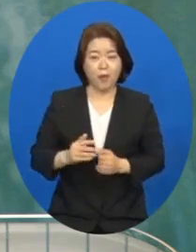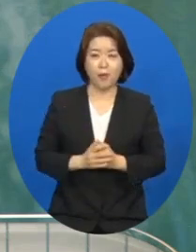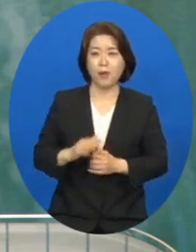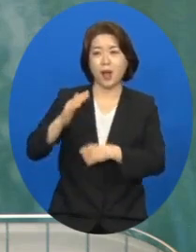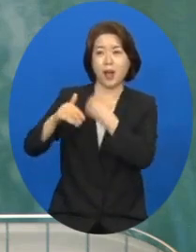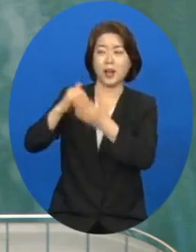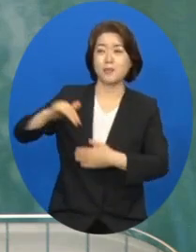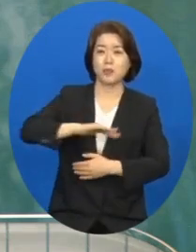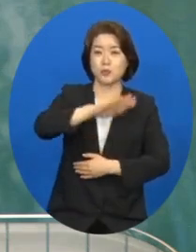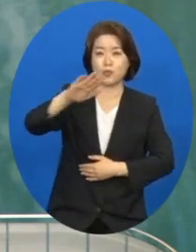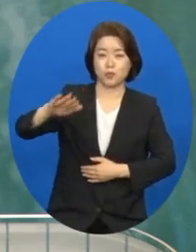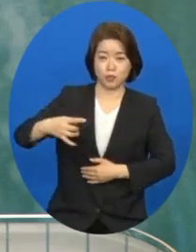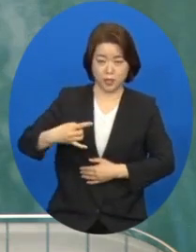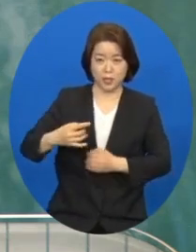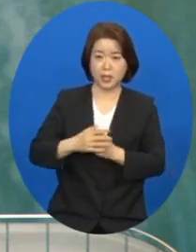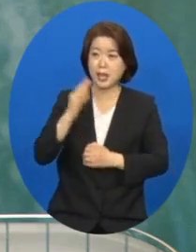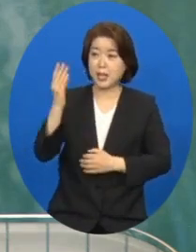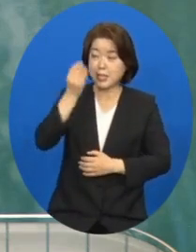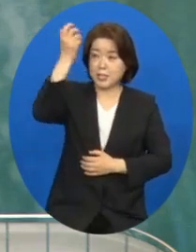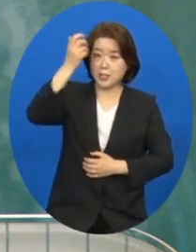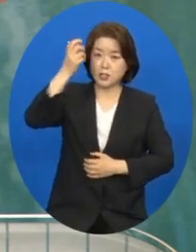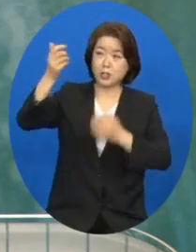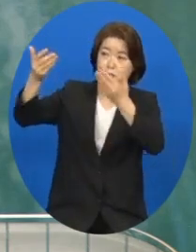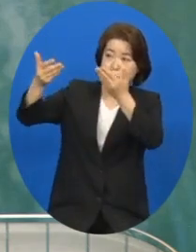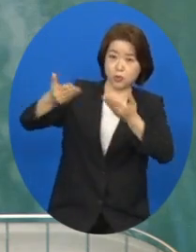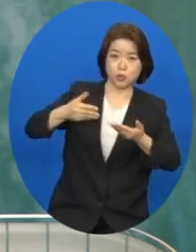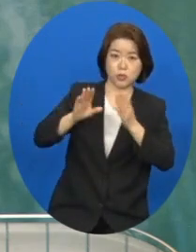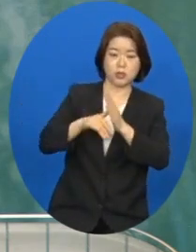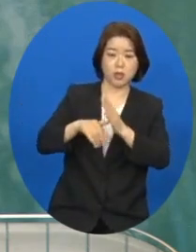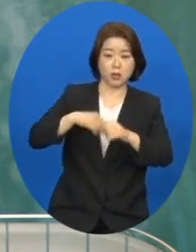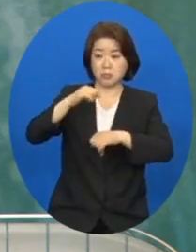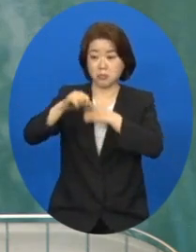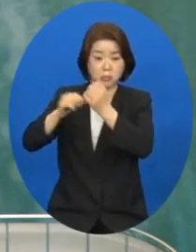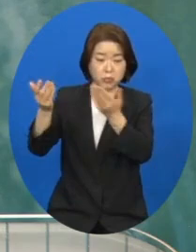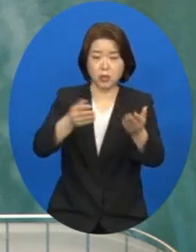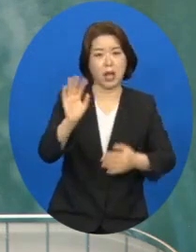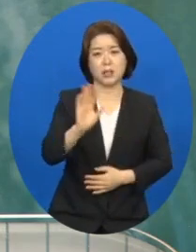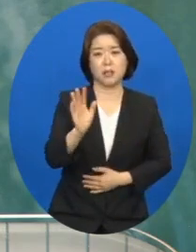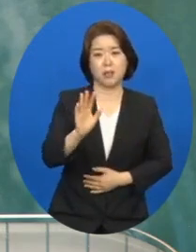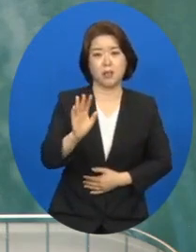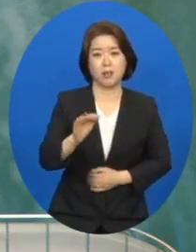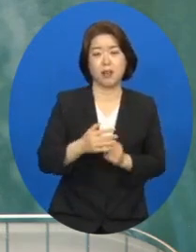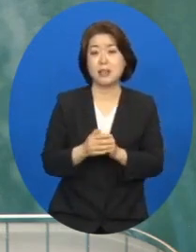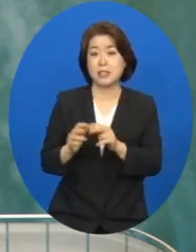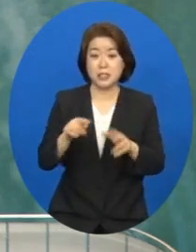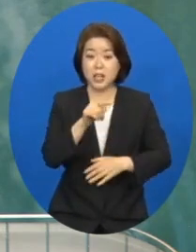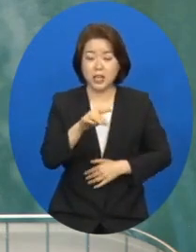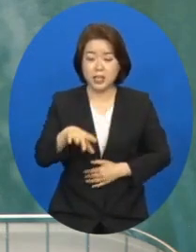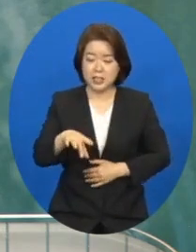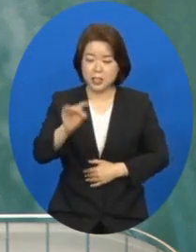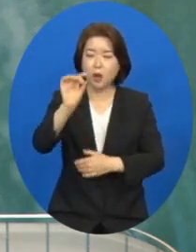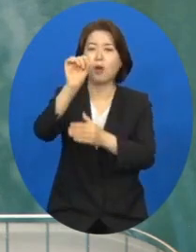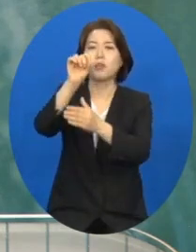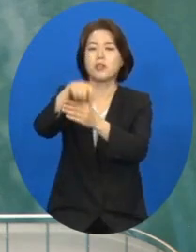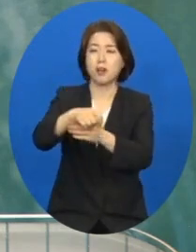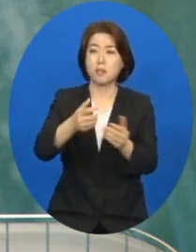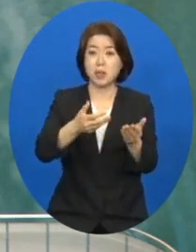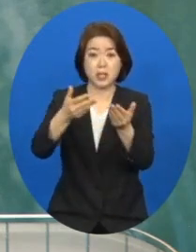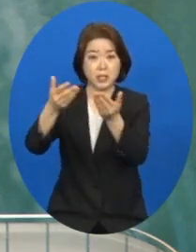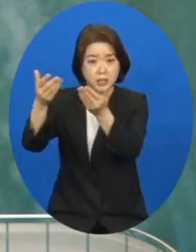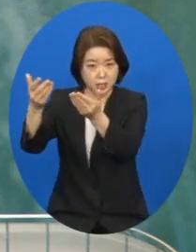우리에게 성령을 부으실 때 아무렇게나 부으신 게 아니고 바로 이 첫 열매를